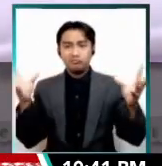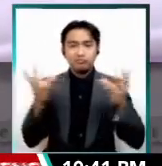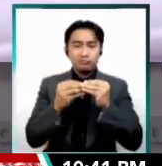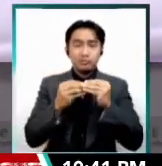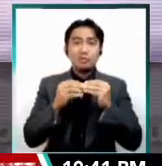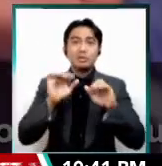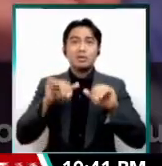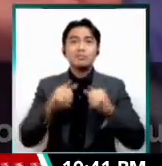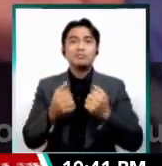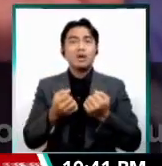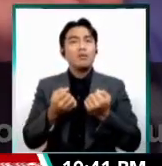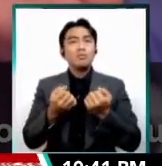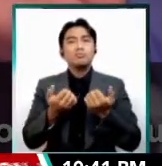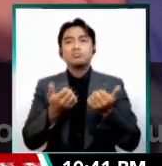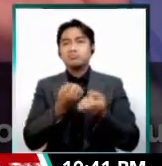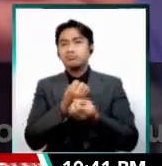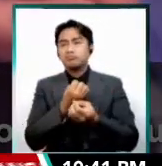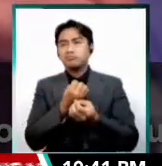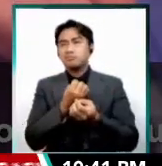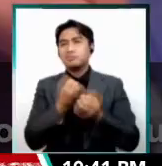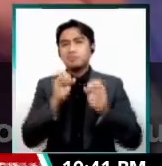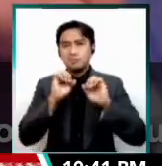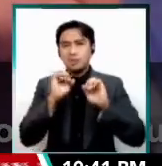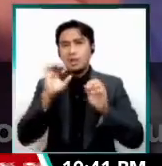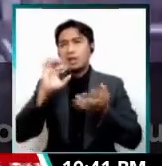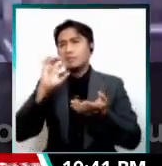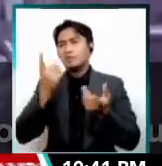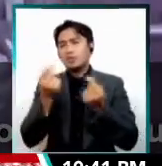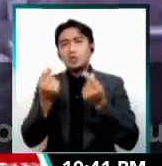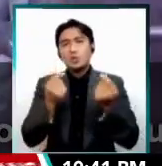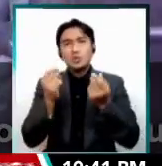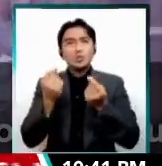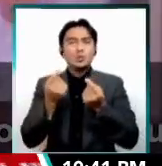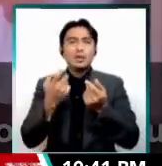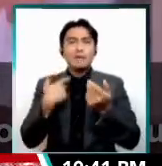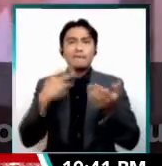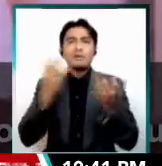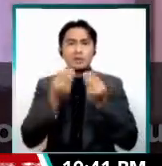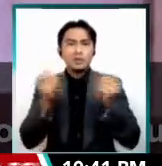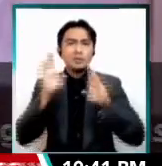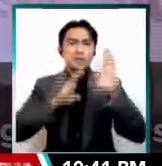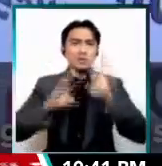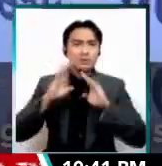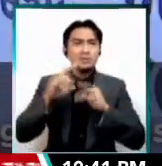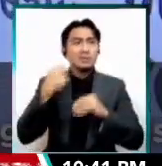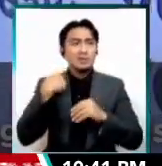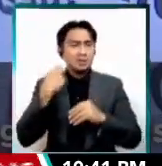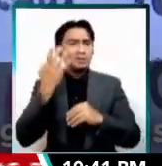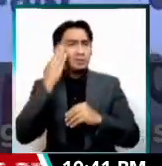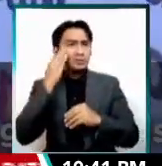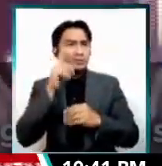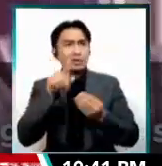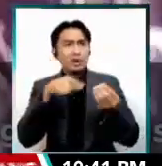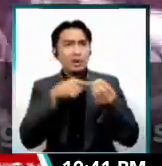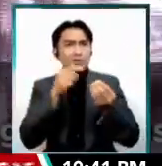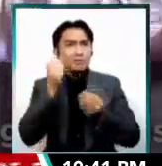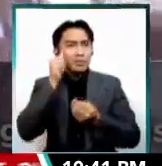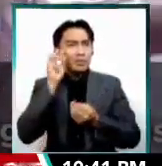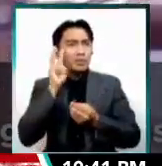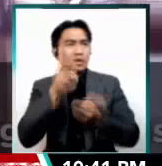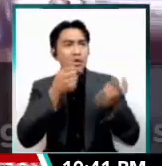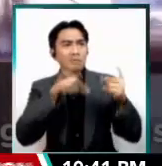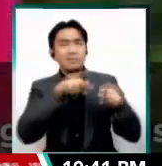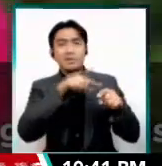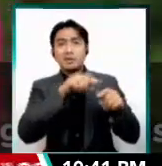hinango natin ang mga solusyon sa aktual na karanasan ng mga nurse, ng mga doktor, ng mga empleyado at